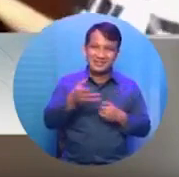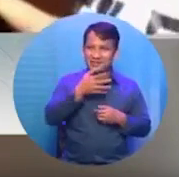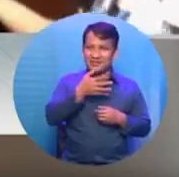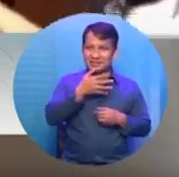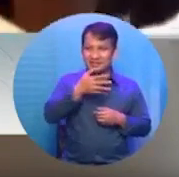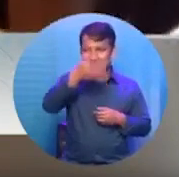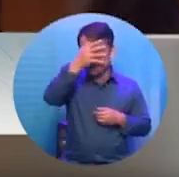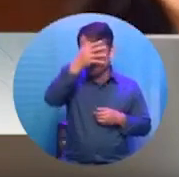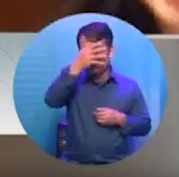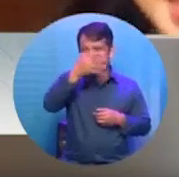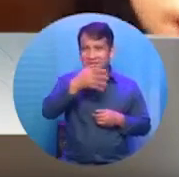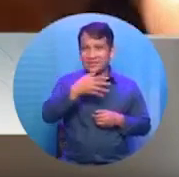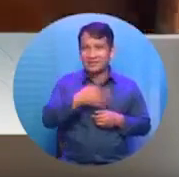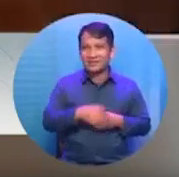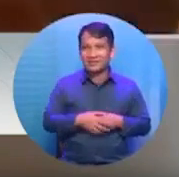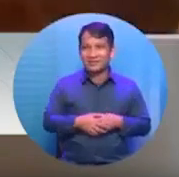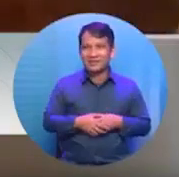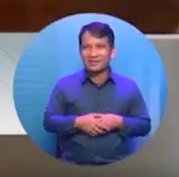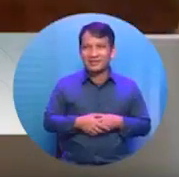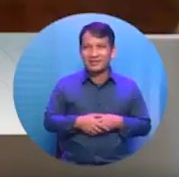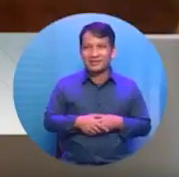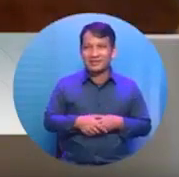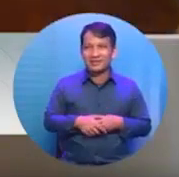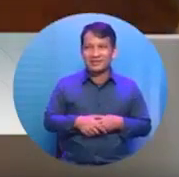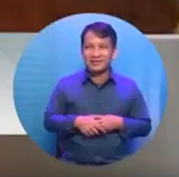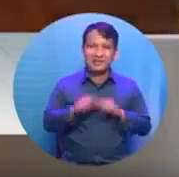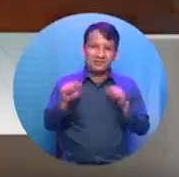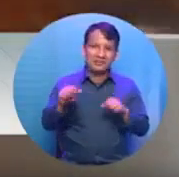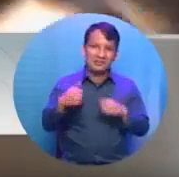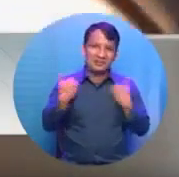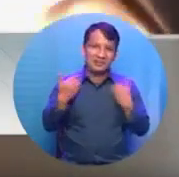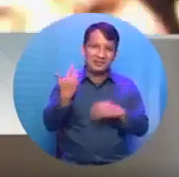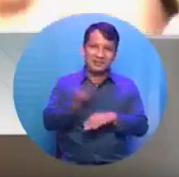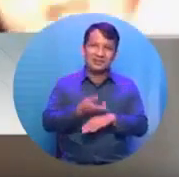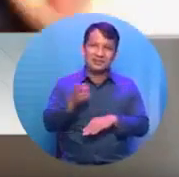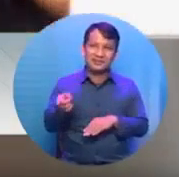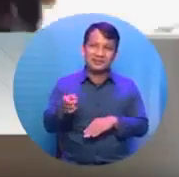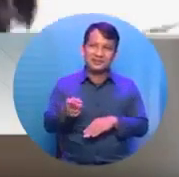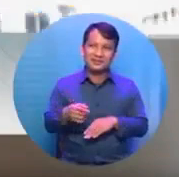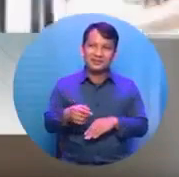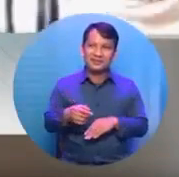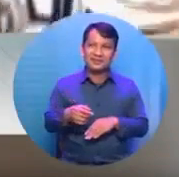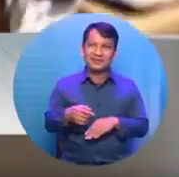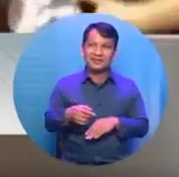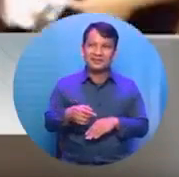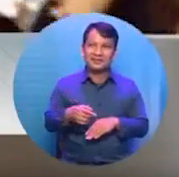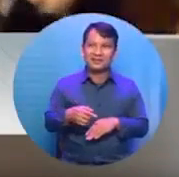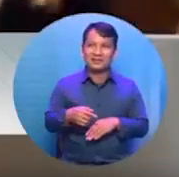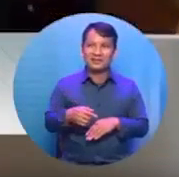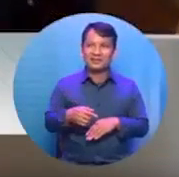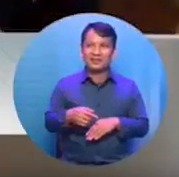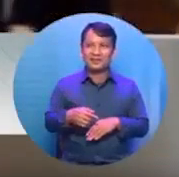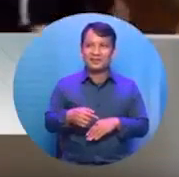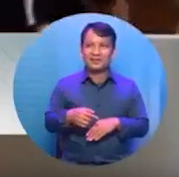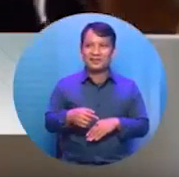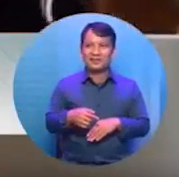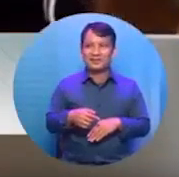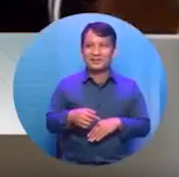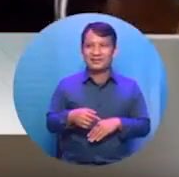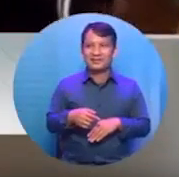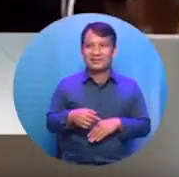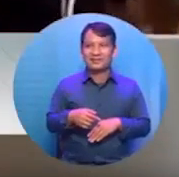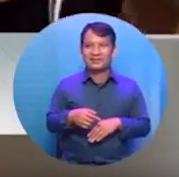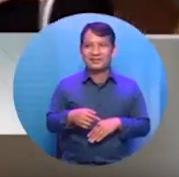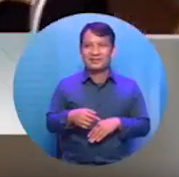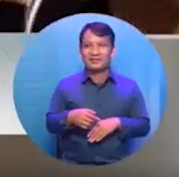si Papa? Eto po. Andan ko din po yung bunso ng kapatid. Ah, meron pang maliit. Wow! Po